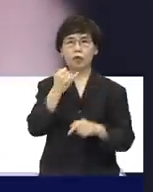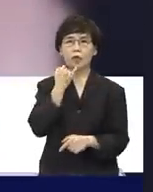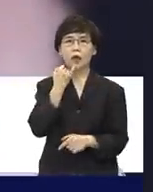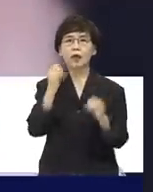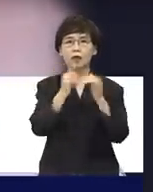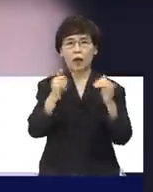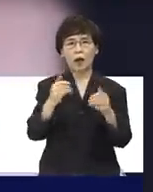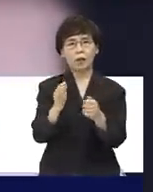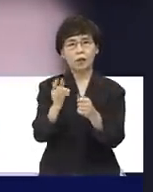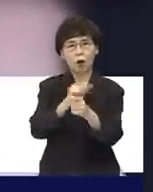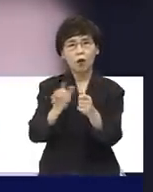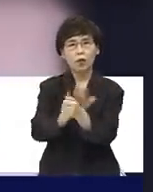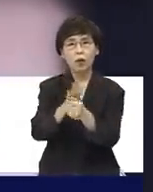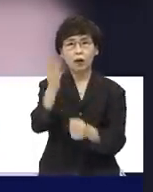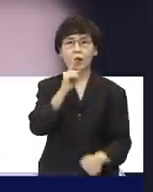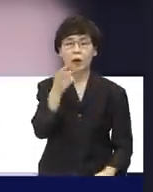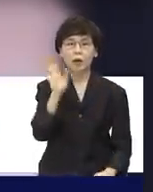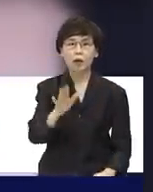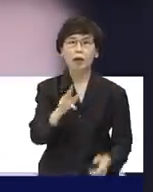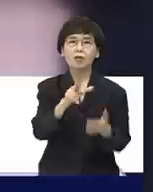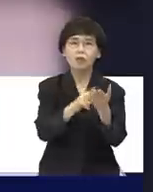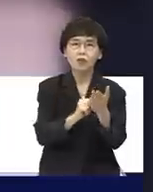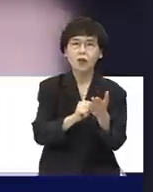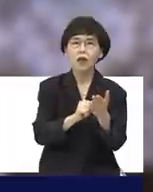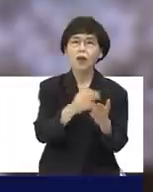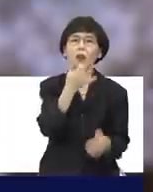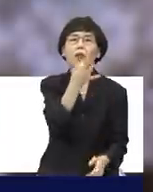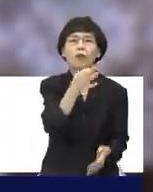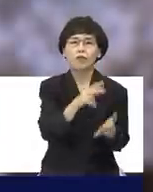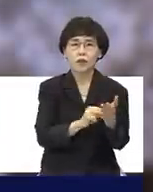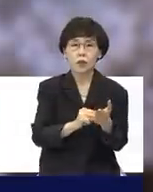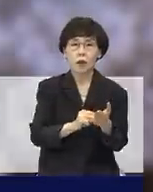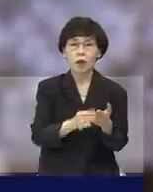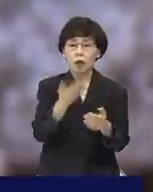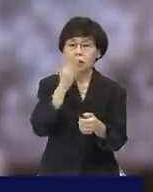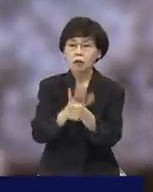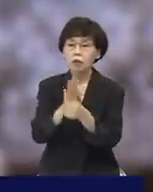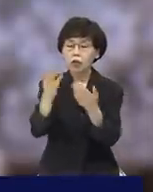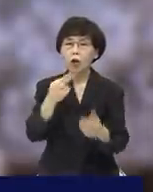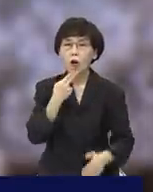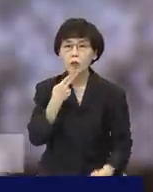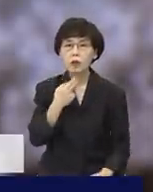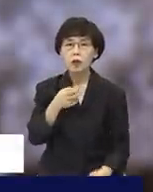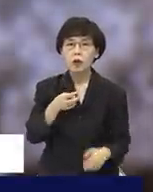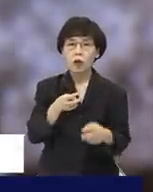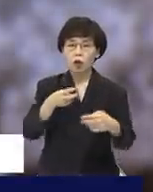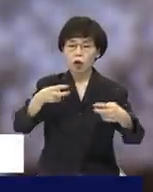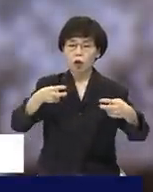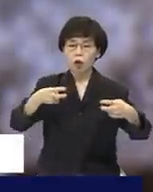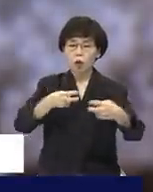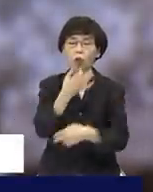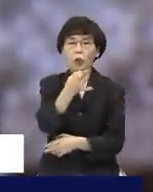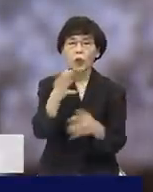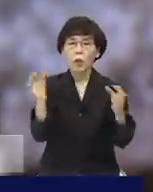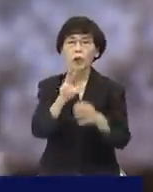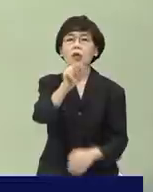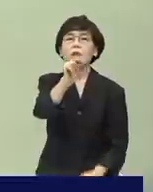지원도 없이 교통비 포함 1급 2만 원을 지급한다고 명시한 건데 구인 조건에 비해 보수가 너무 적다는